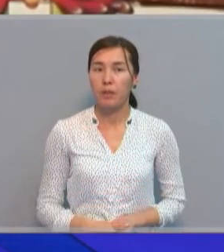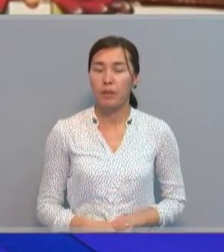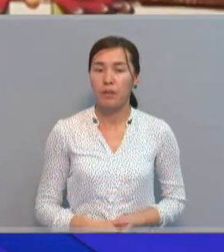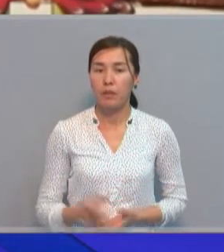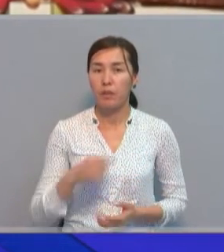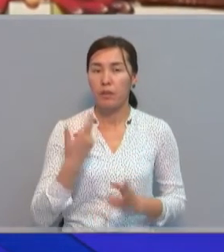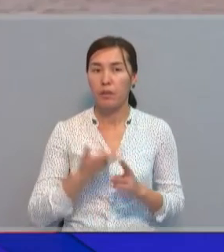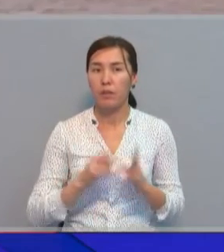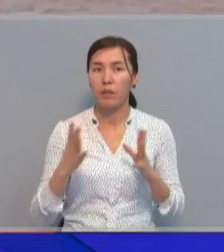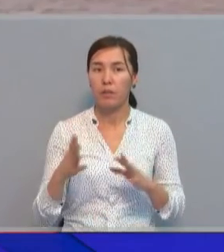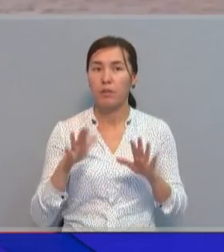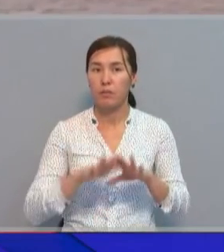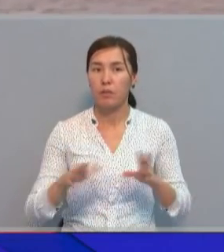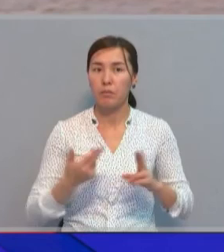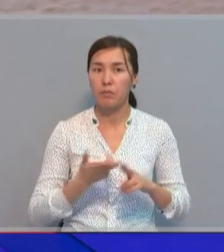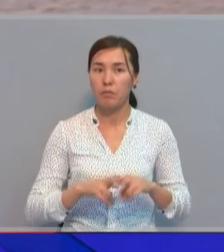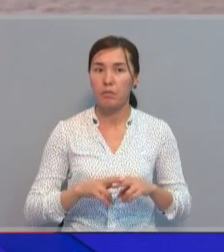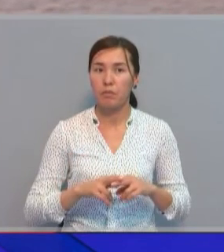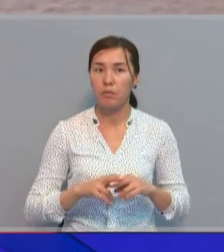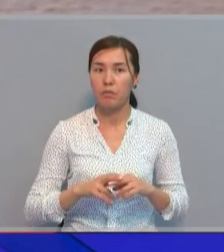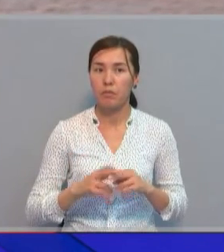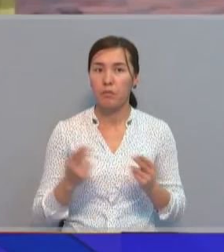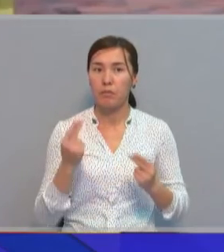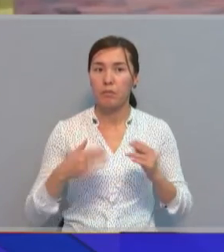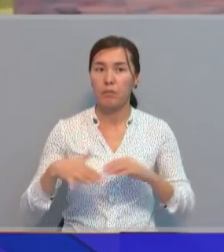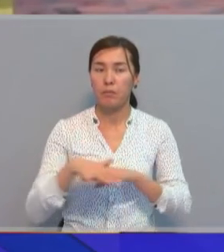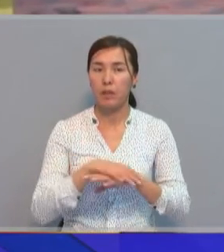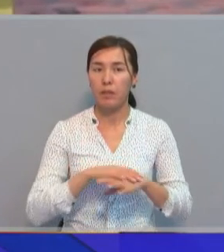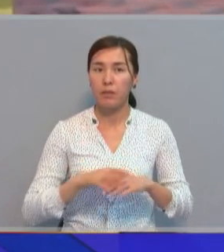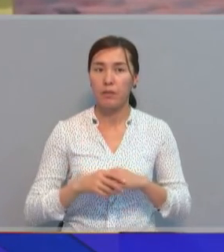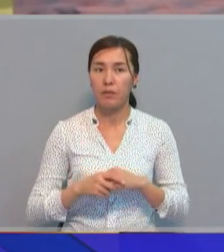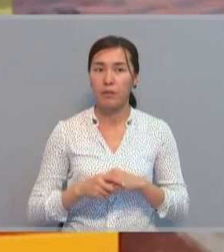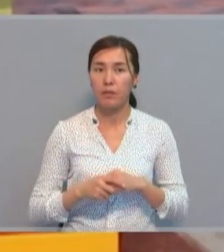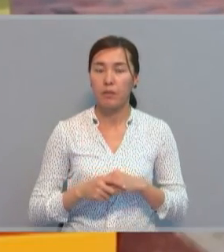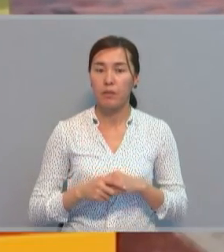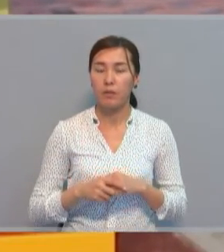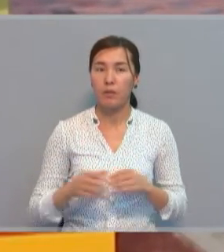Стоит отметить, что на аллее для детей установлены игровые площадки и тренажеры для